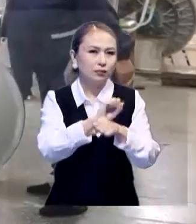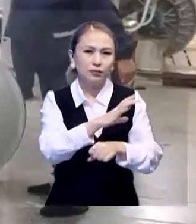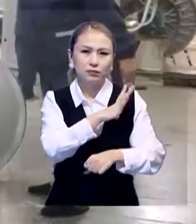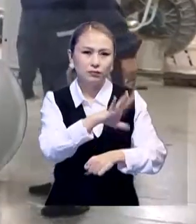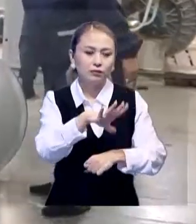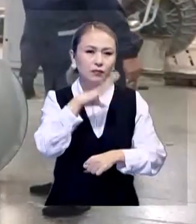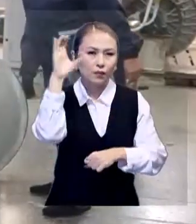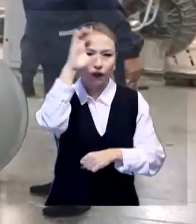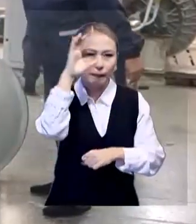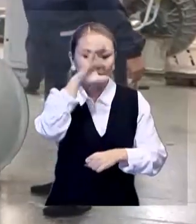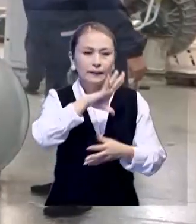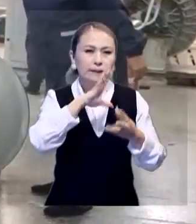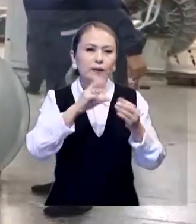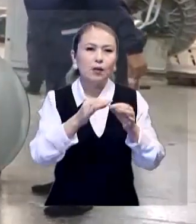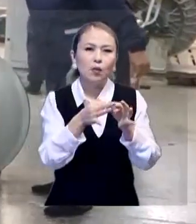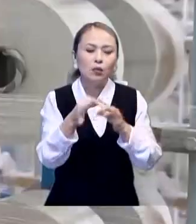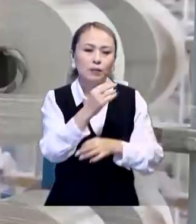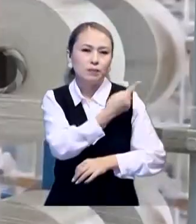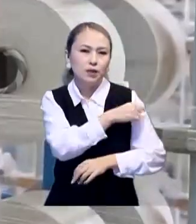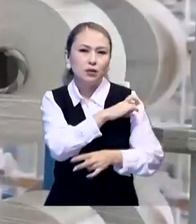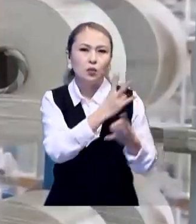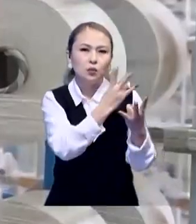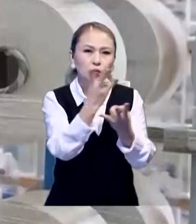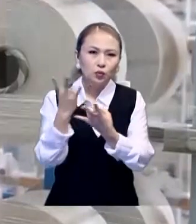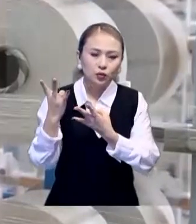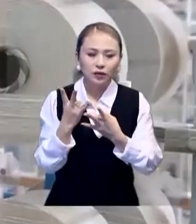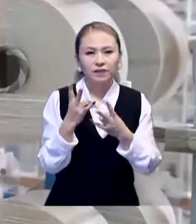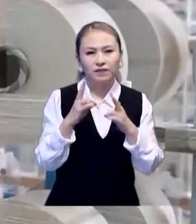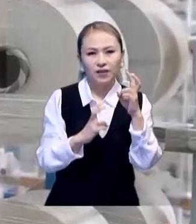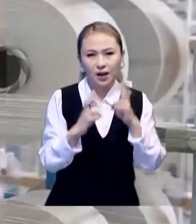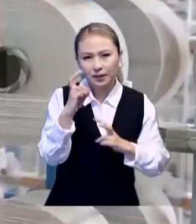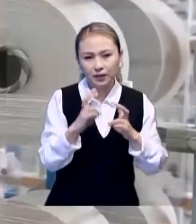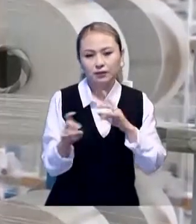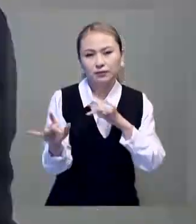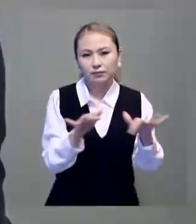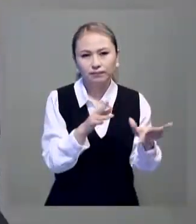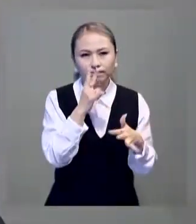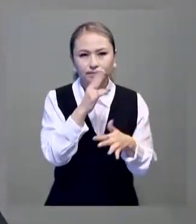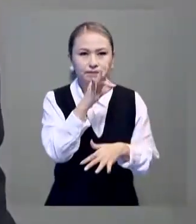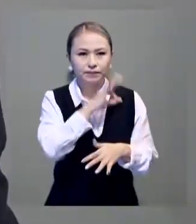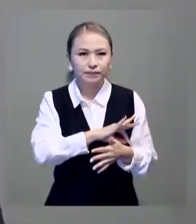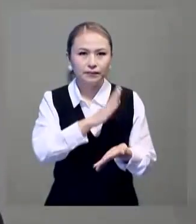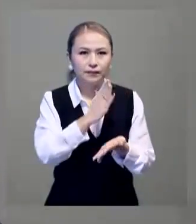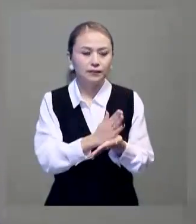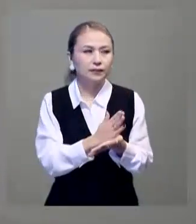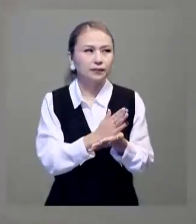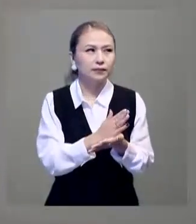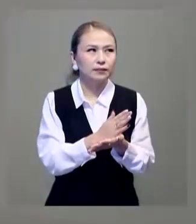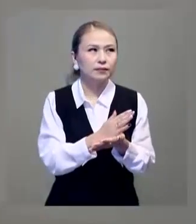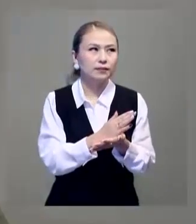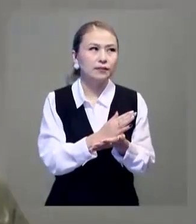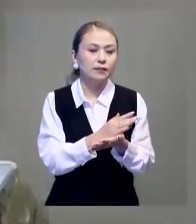Ташкент облысында жіп өндіріп, медицинаға қажетті бұйым шығаратын фабрика мұндай істің игілігін көріп отыр. Қазақстан